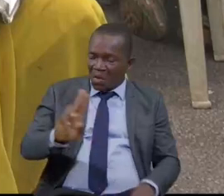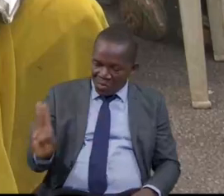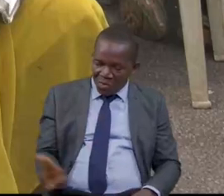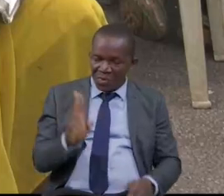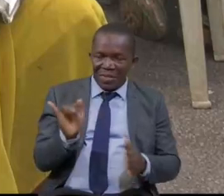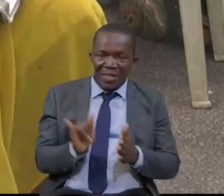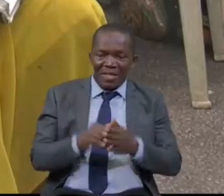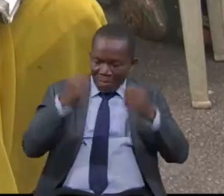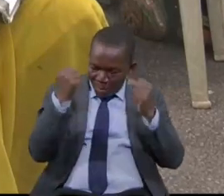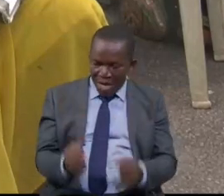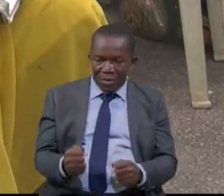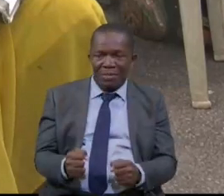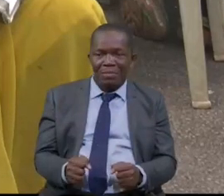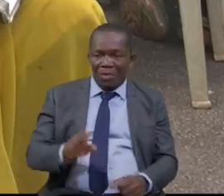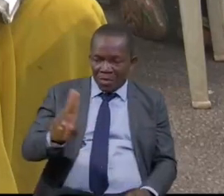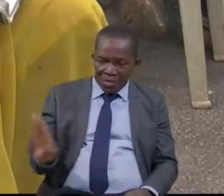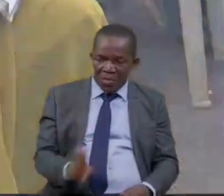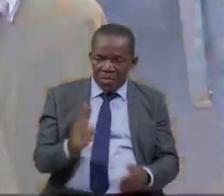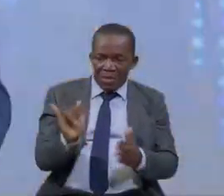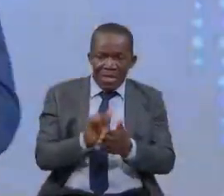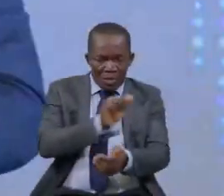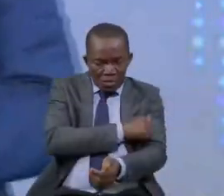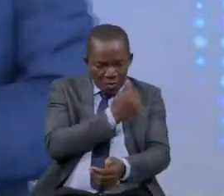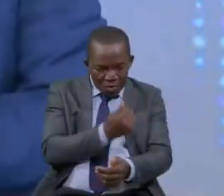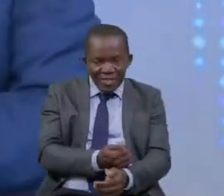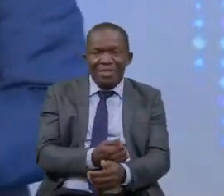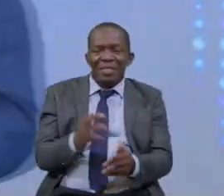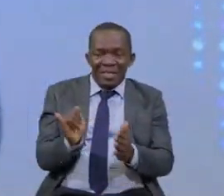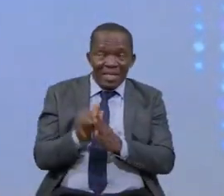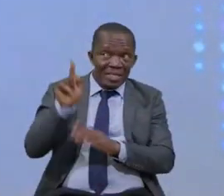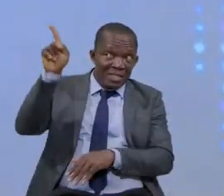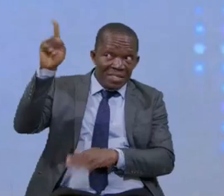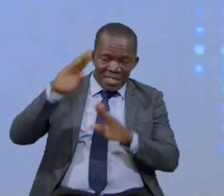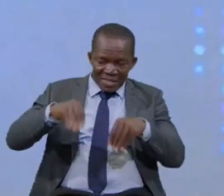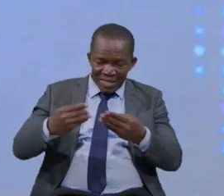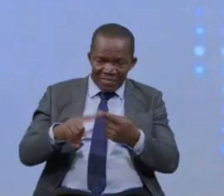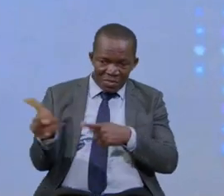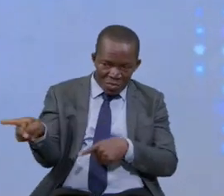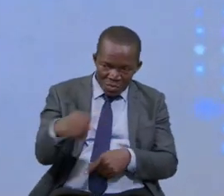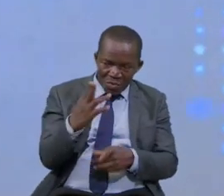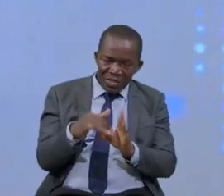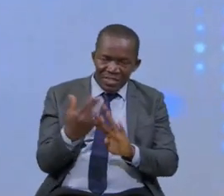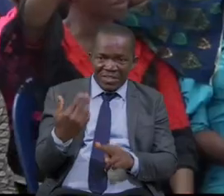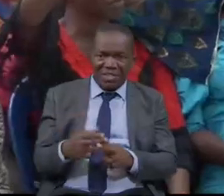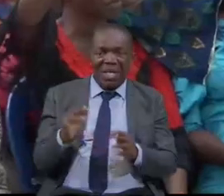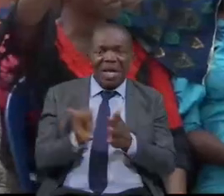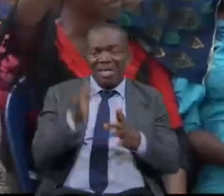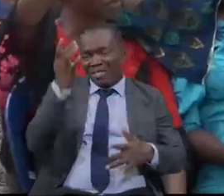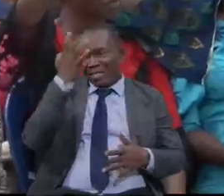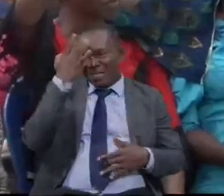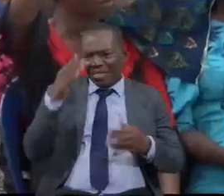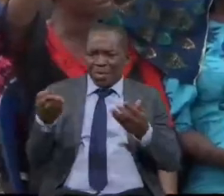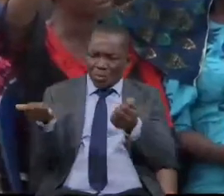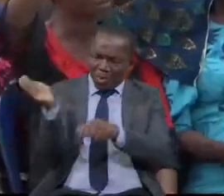t'a donnée. Utilise l'autorité qu'il t'a donnée. La maladie va fléchir devant toi.